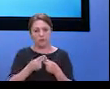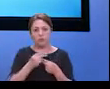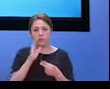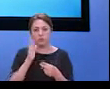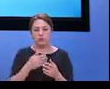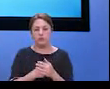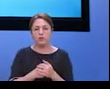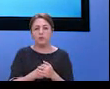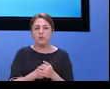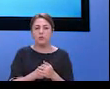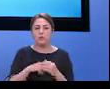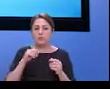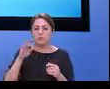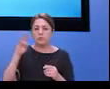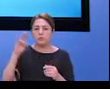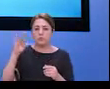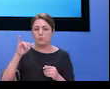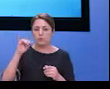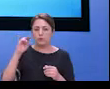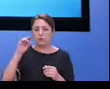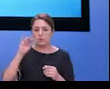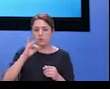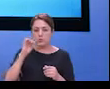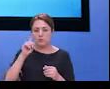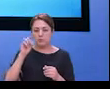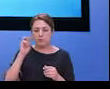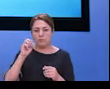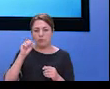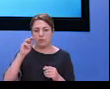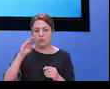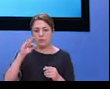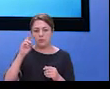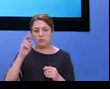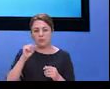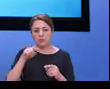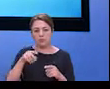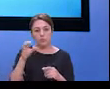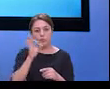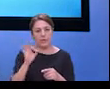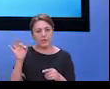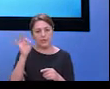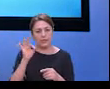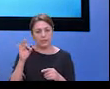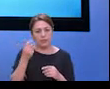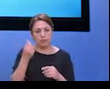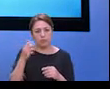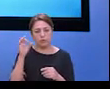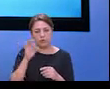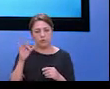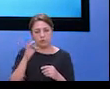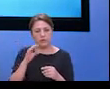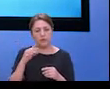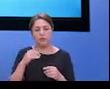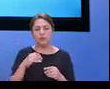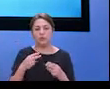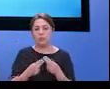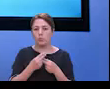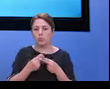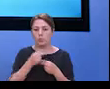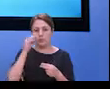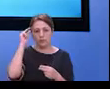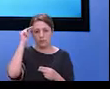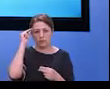Numizmatika, bu tangashunoslik haqidagi fan, ya'ni davlatlarning paydo bo'lishi bilan har bir davlat